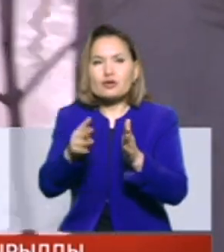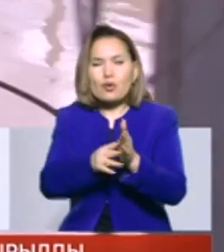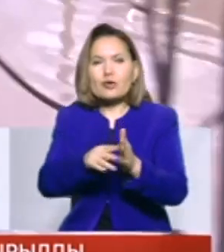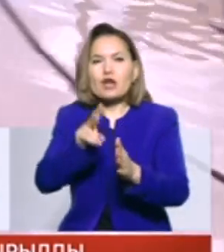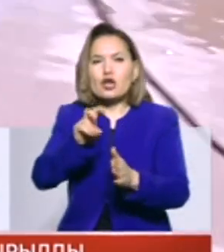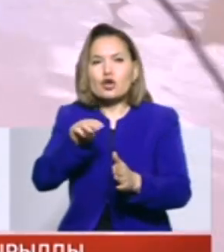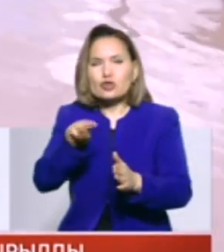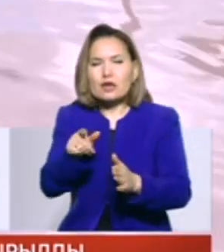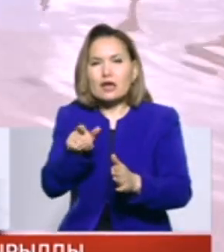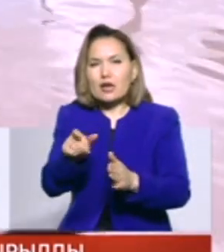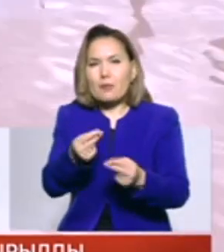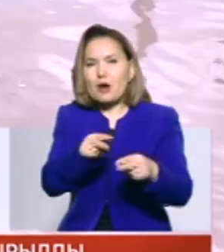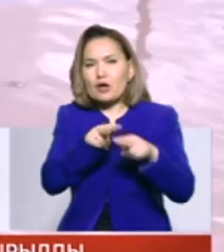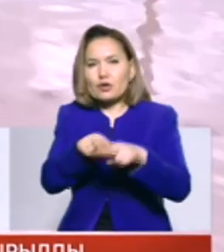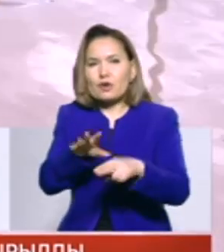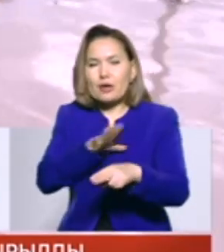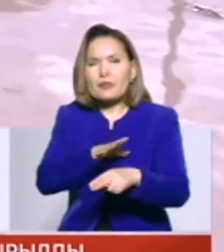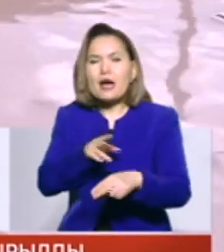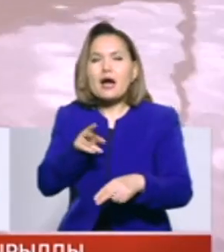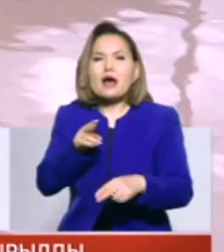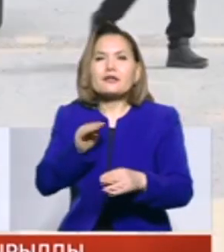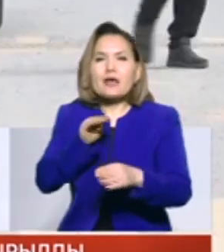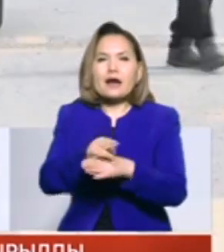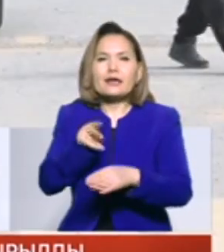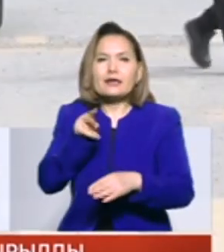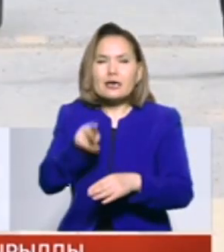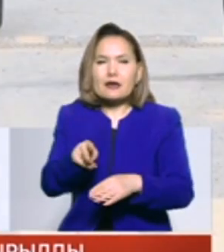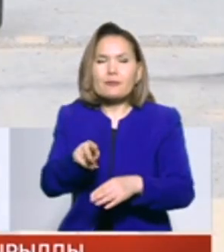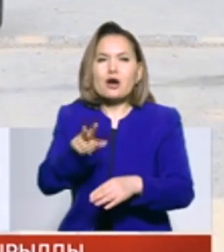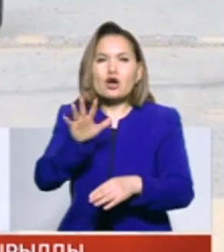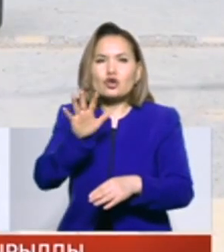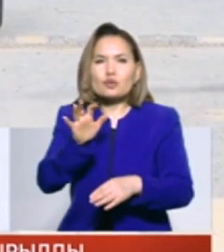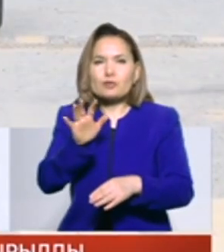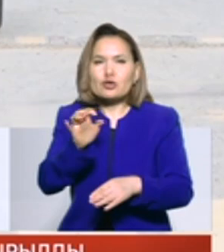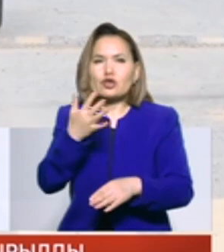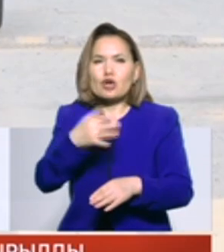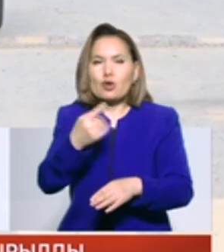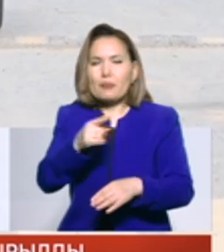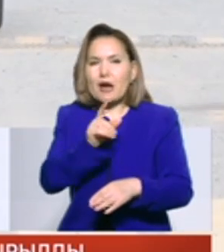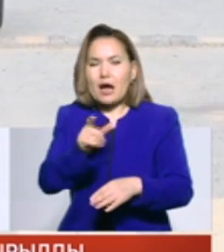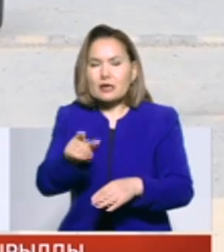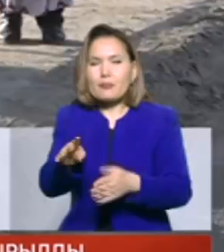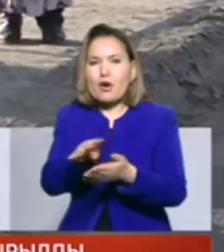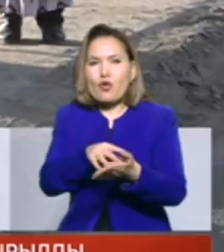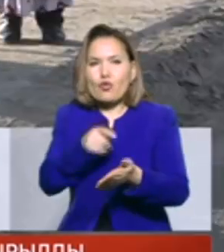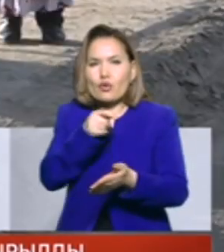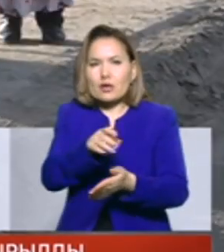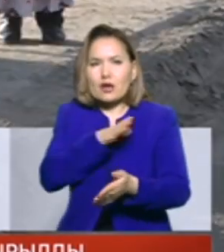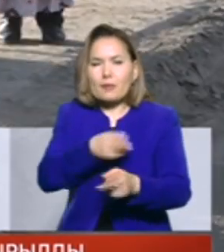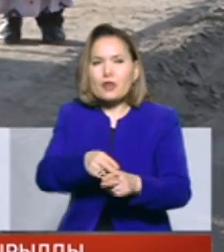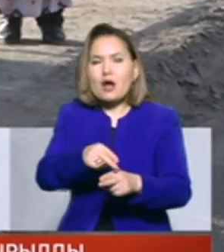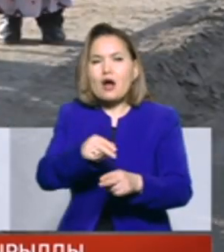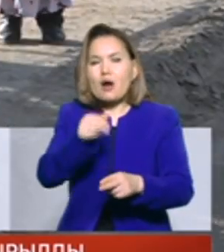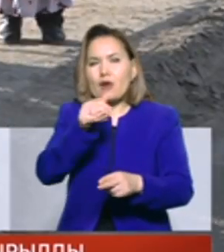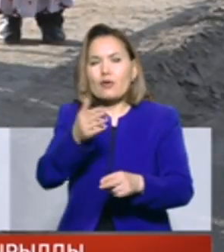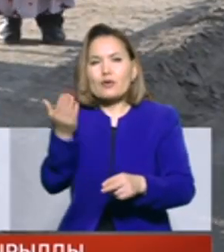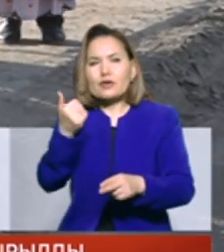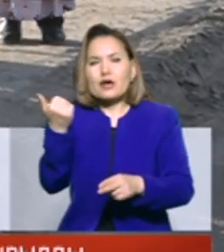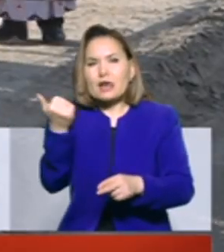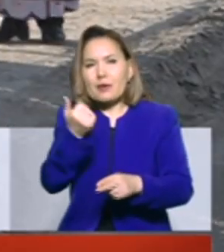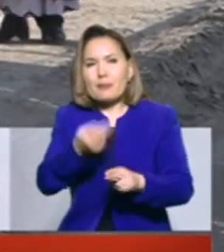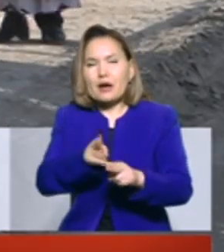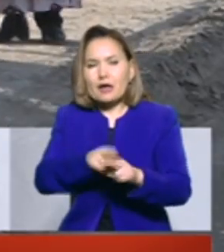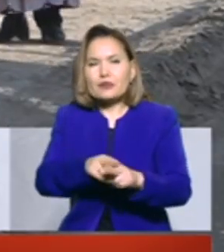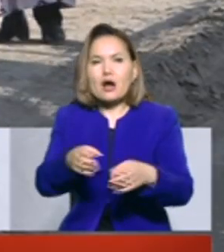369200 теңгеден түскен тағы 2551 тұрғынның өтініші қаралып жатыр. Өткен жексенбіде төтенше жағдай жөніндегі